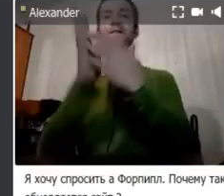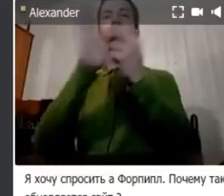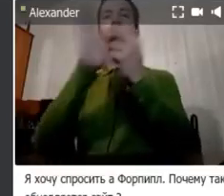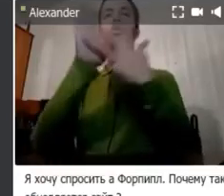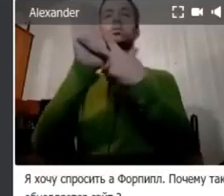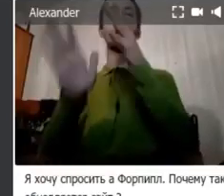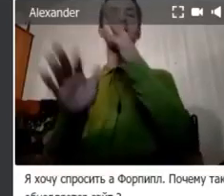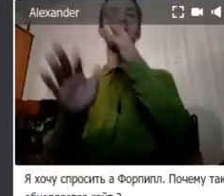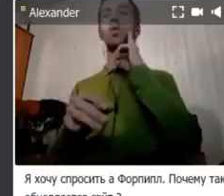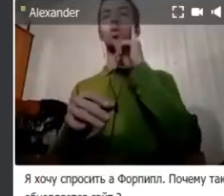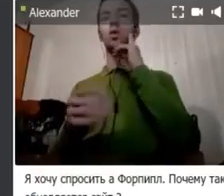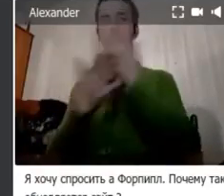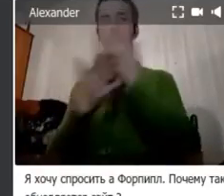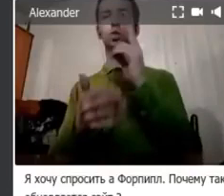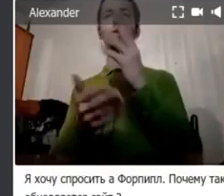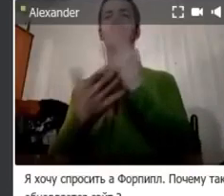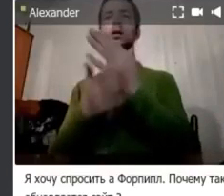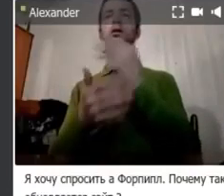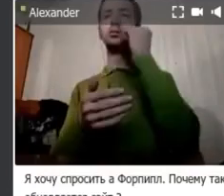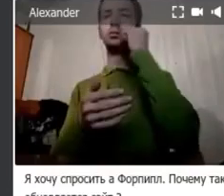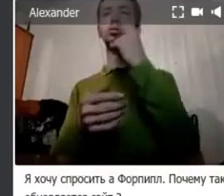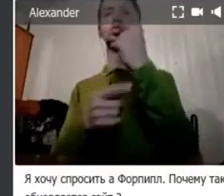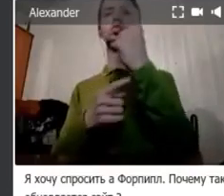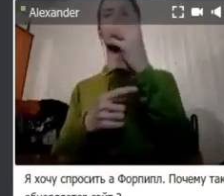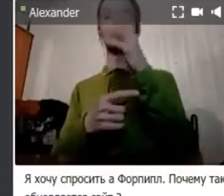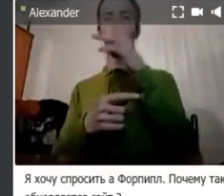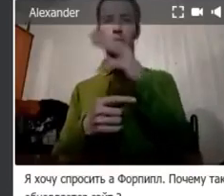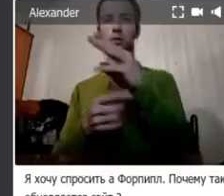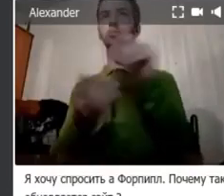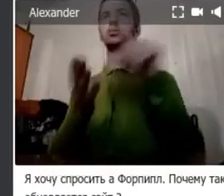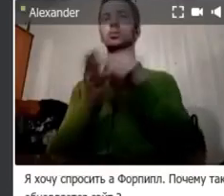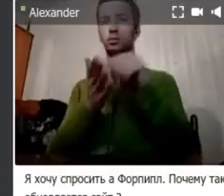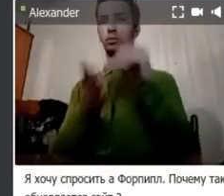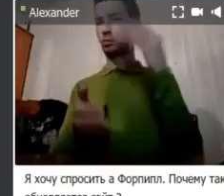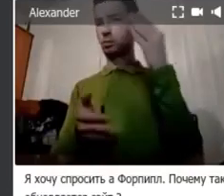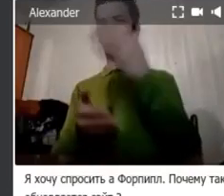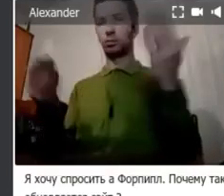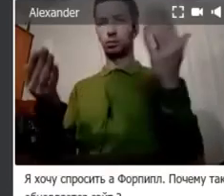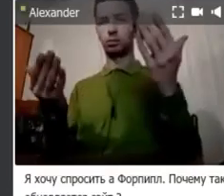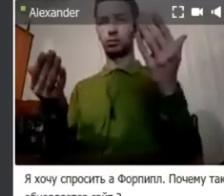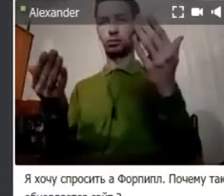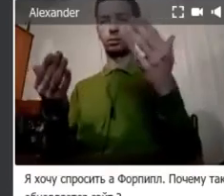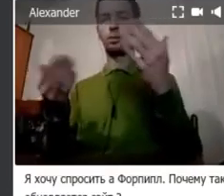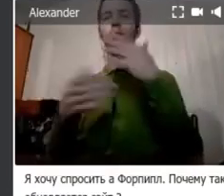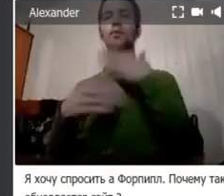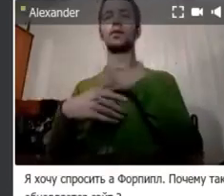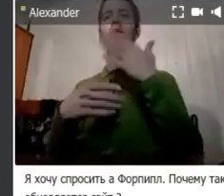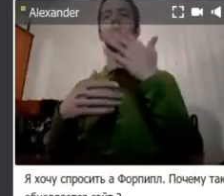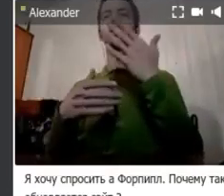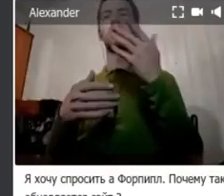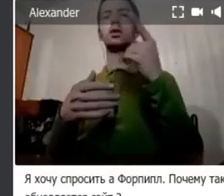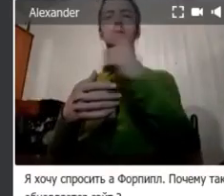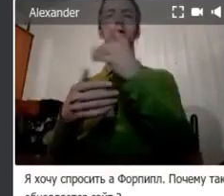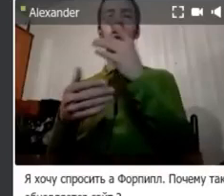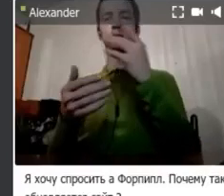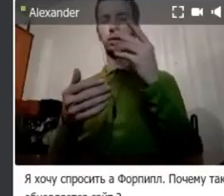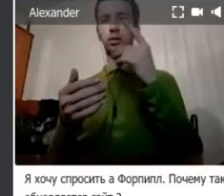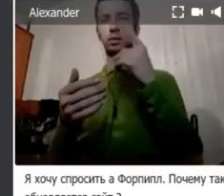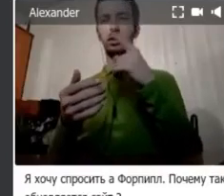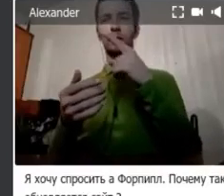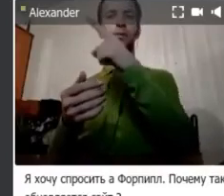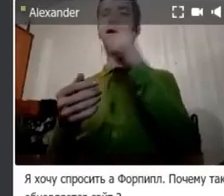очень обаятельная дама, я с ней лично знаком, очень приятная в общении. Так вот, я могу сказать, что ей более 100